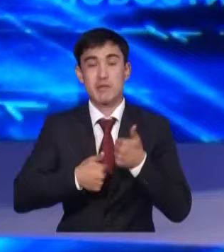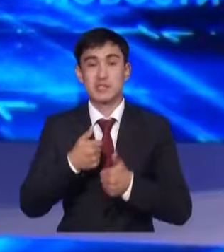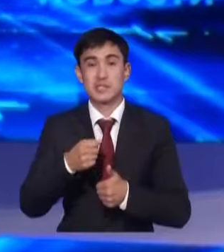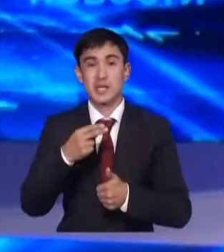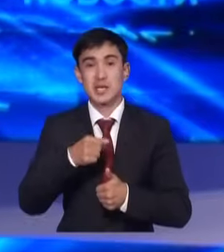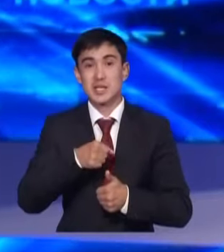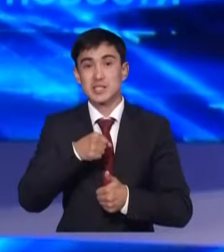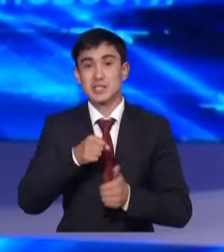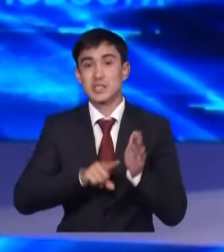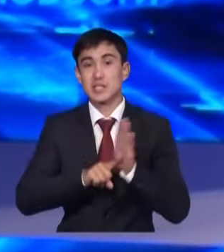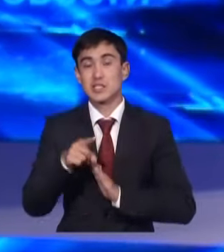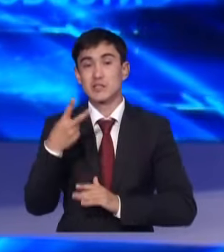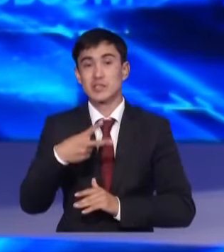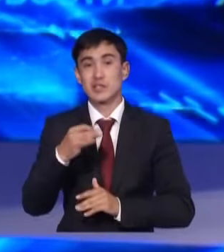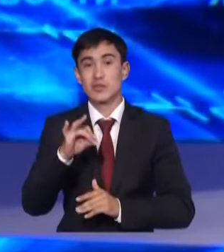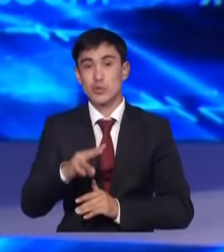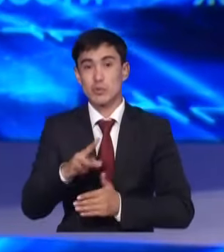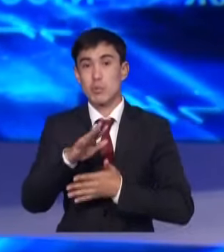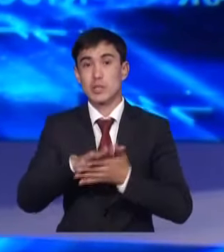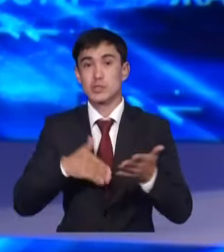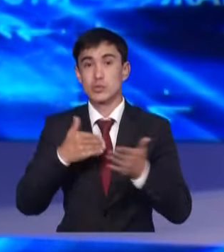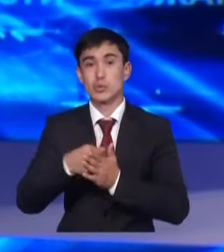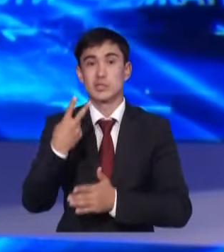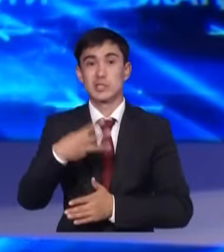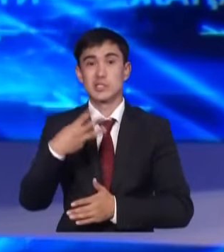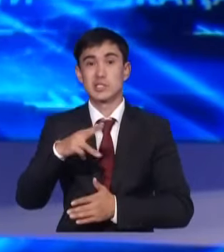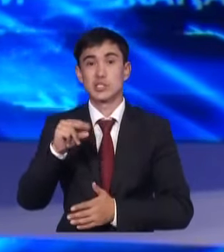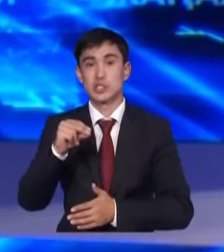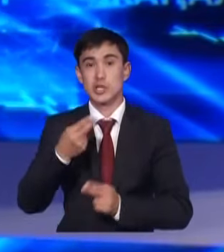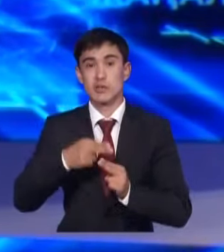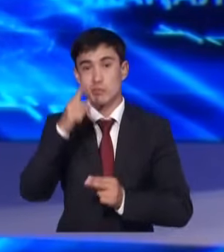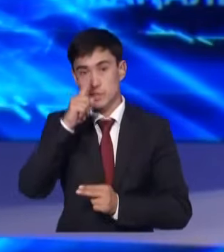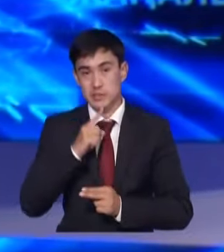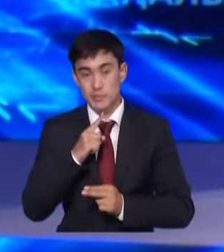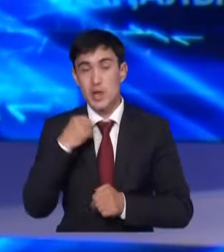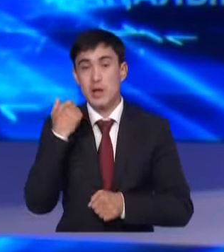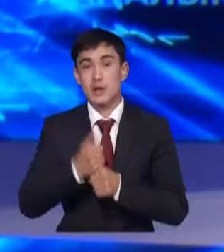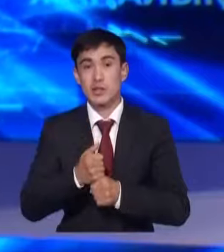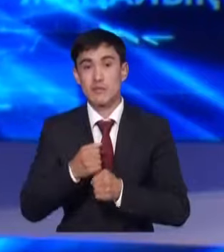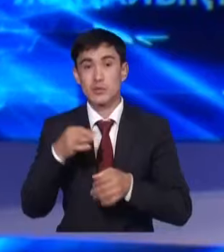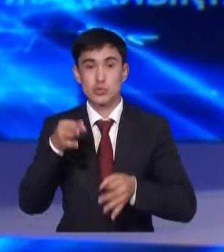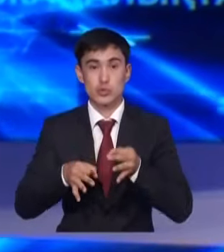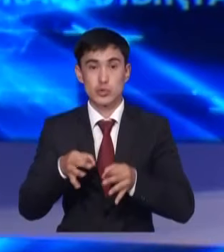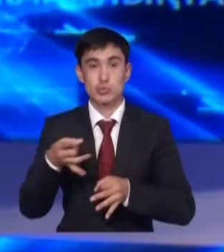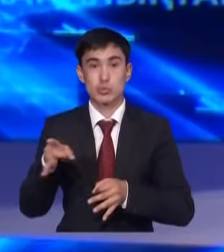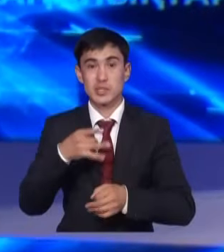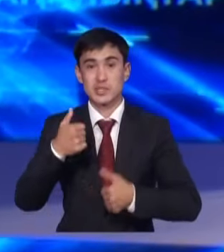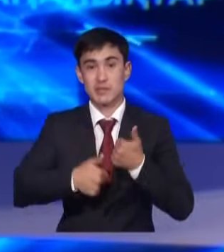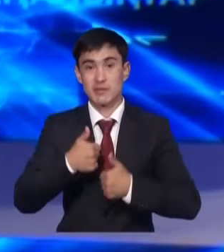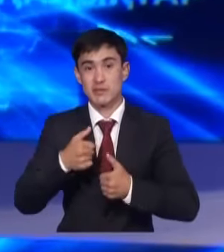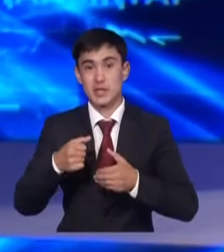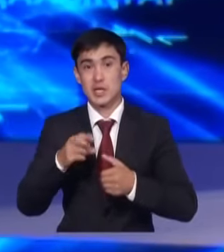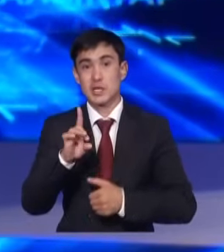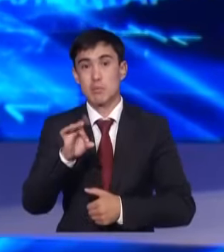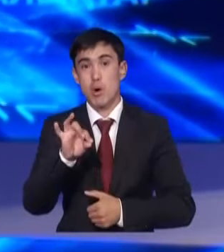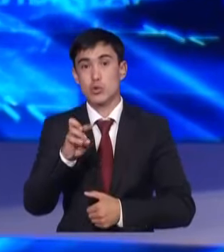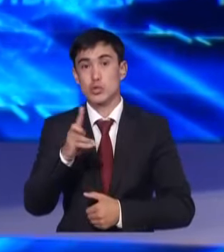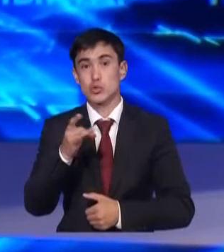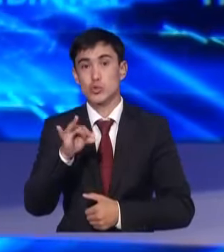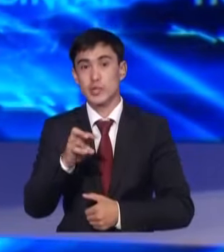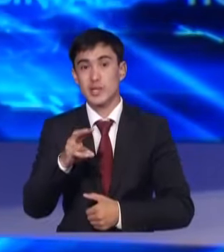первенство, стартовавшее с 20 июня, продлится до 30 числа этого месяца. Главным судьей республиканских соревнований стал